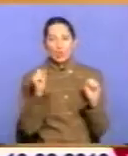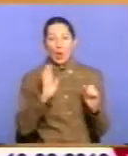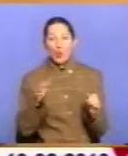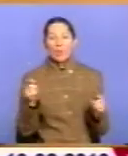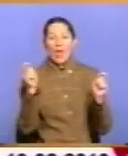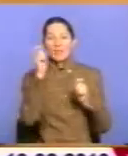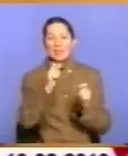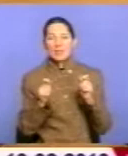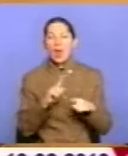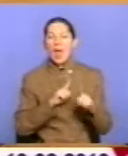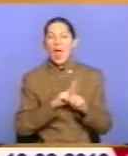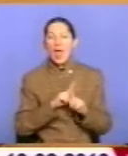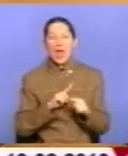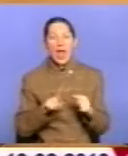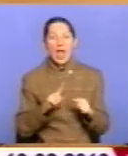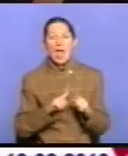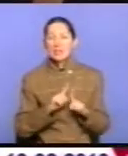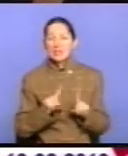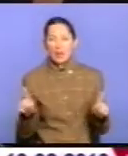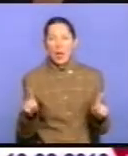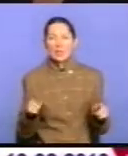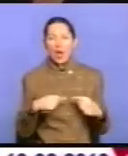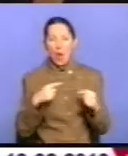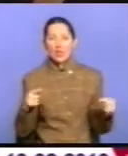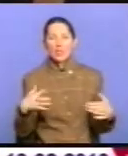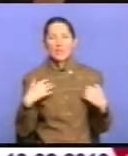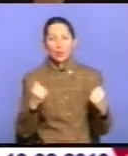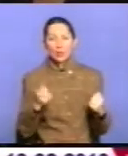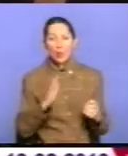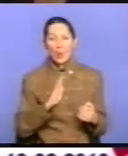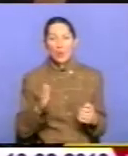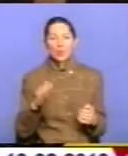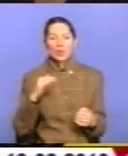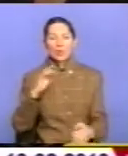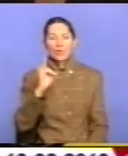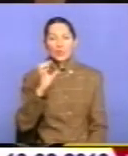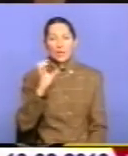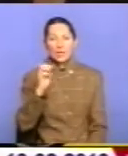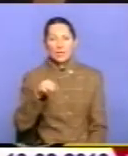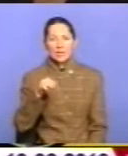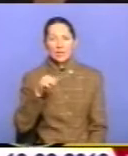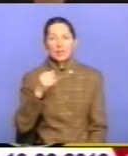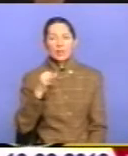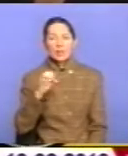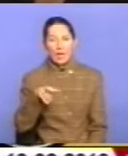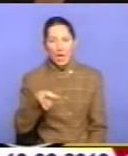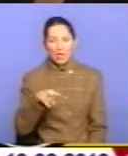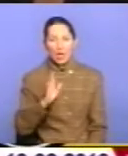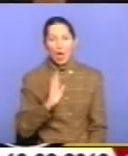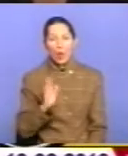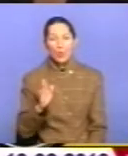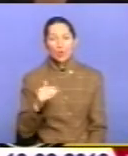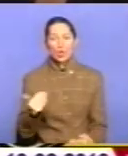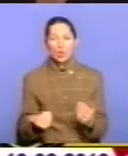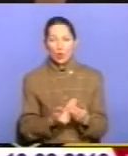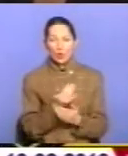фестиваль екстремальних зимових видів спорту. В основному це буде у нас могул фрістайл. Також буде, я думаю, новинка